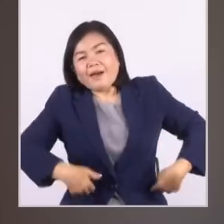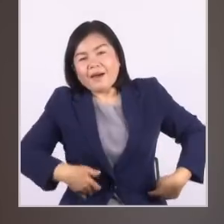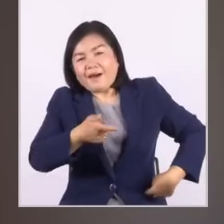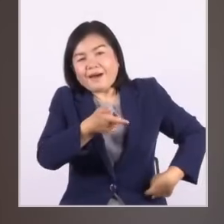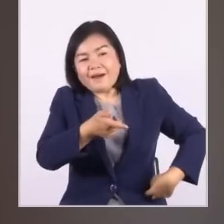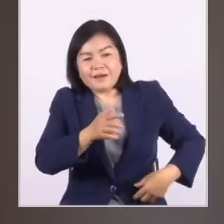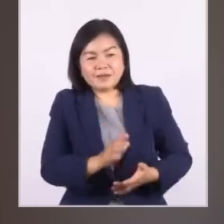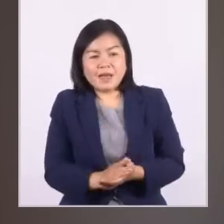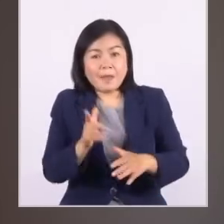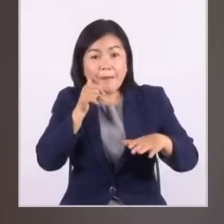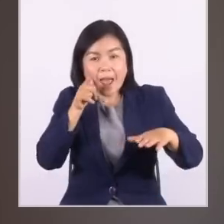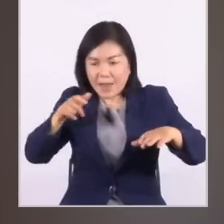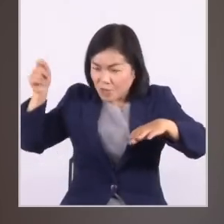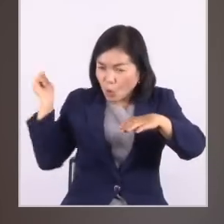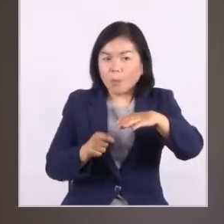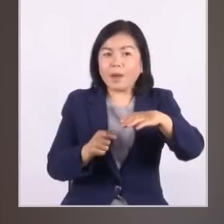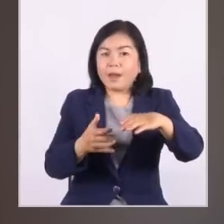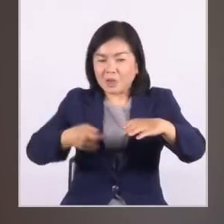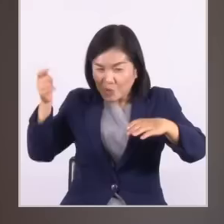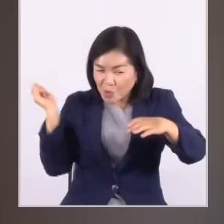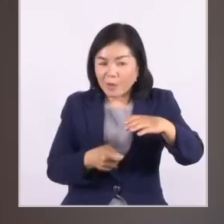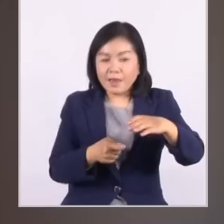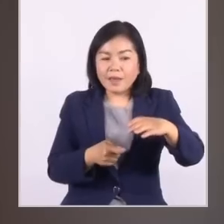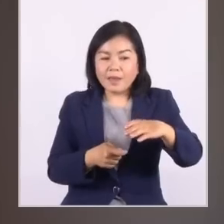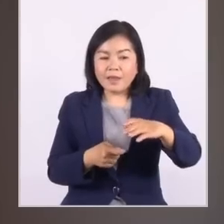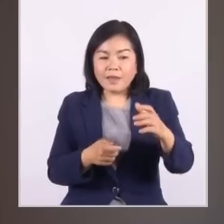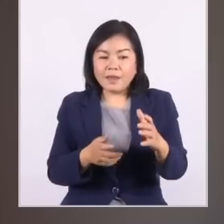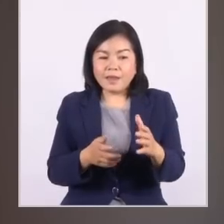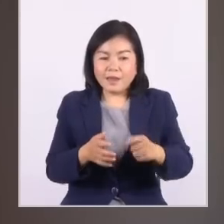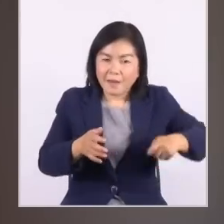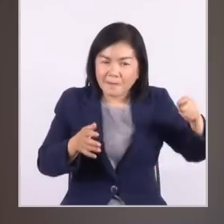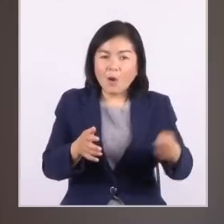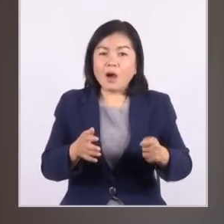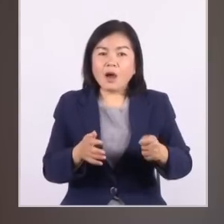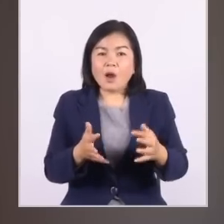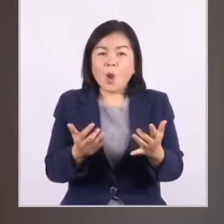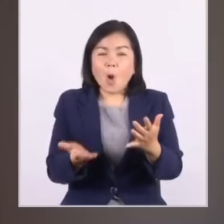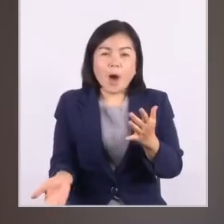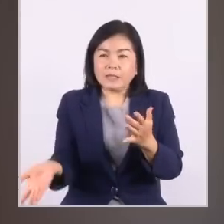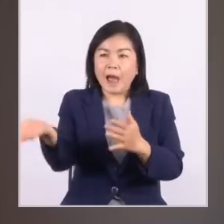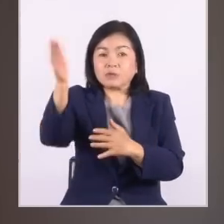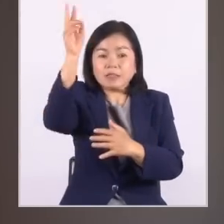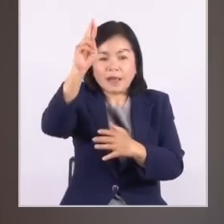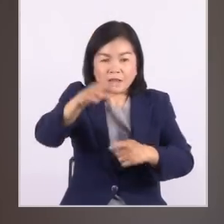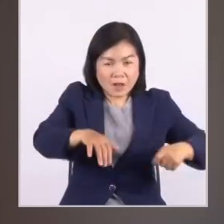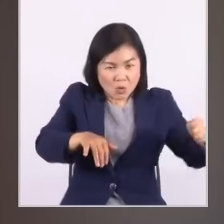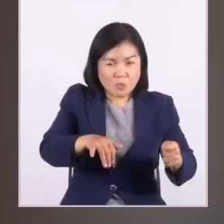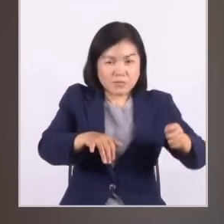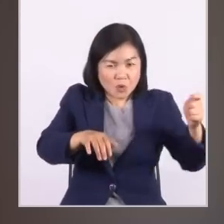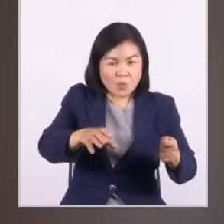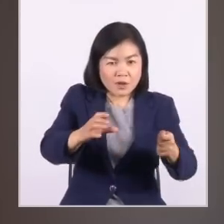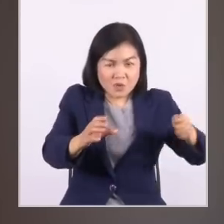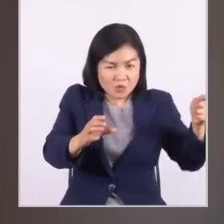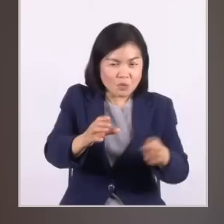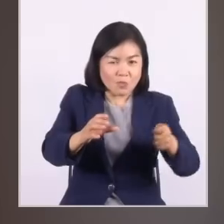แม่ทุบองเลยทุบองปล่อยมึงไว้นี่สักครึ่งวัน ใครเนี่ยไม่บอกตายมึงหมดต